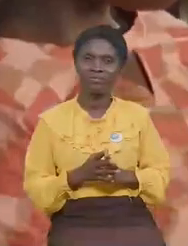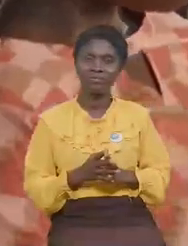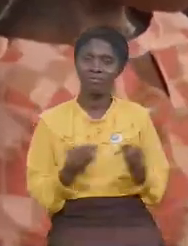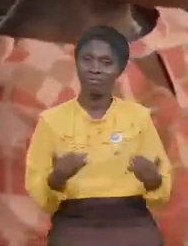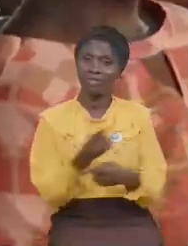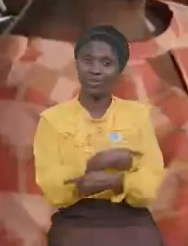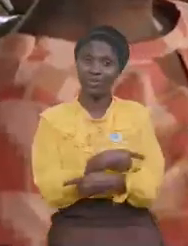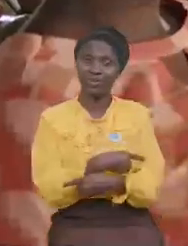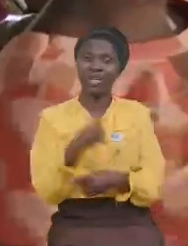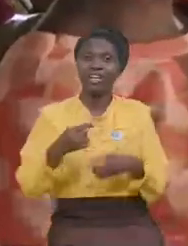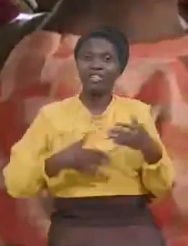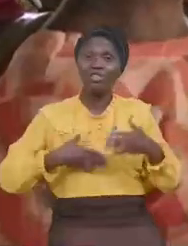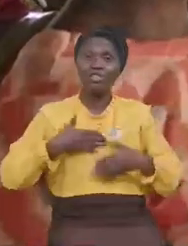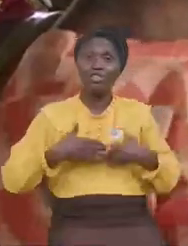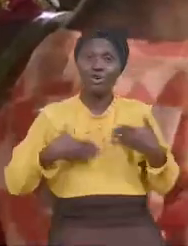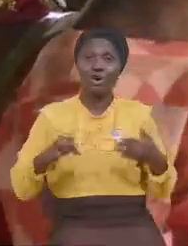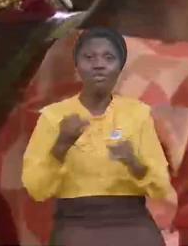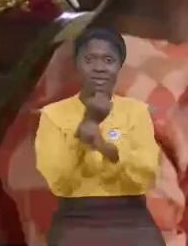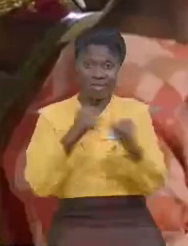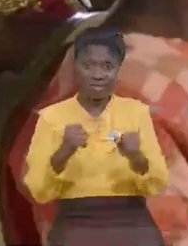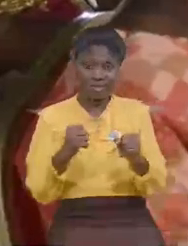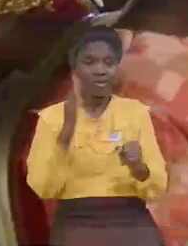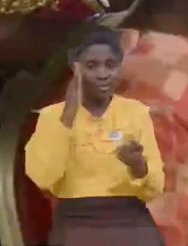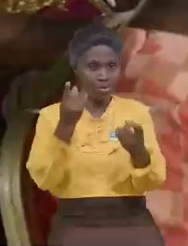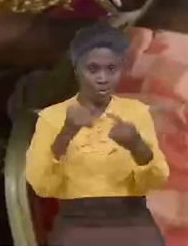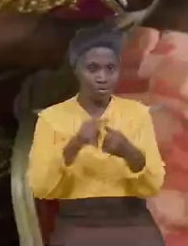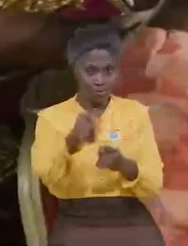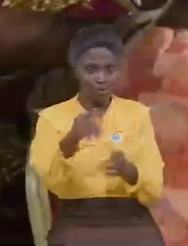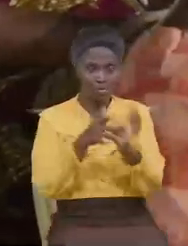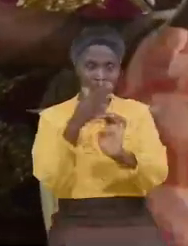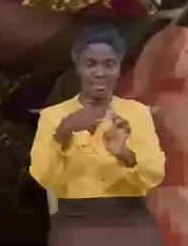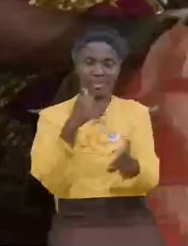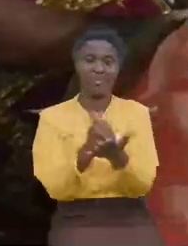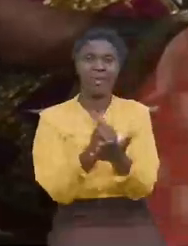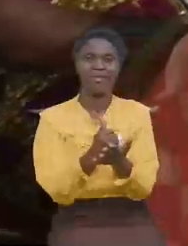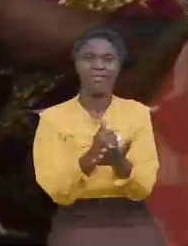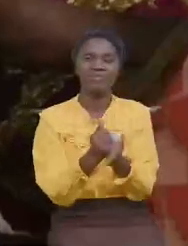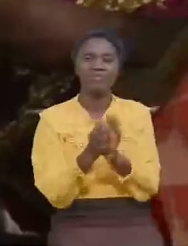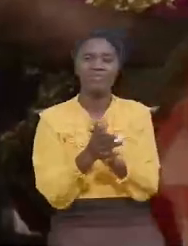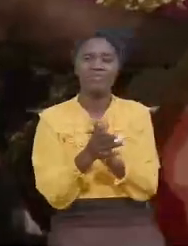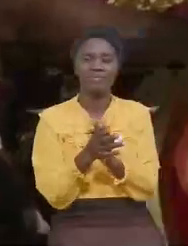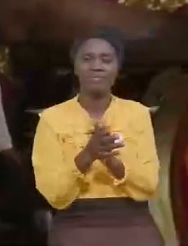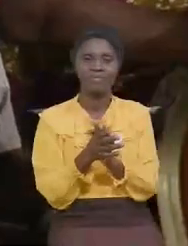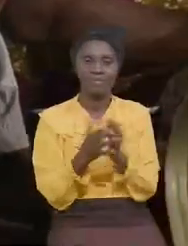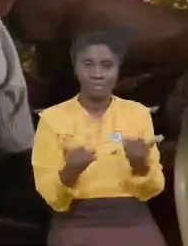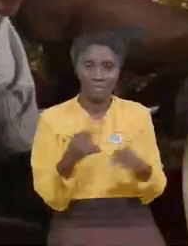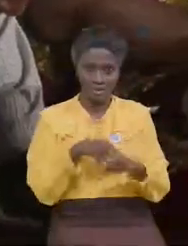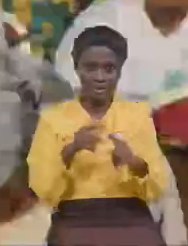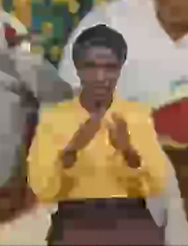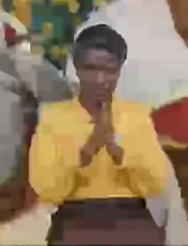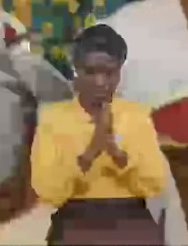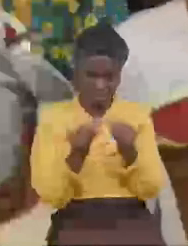Aujourd'hui, la joie du salut viendra à toi. Tête